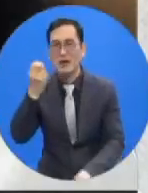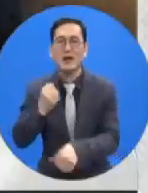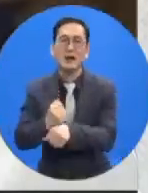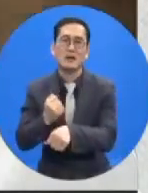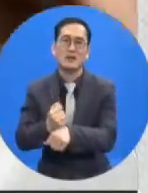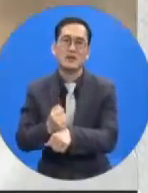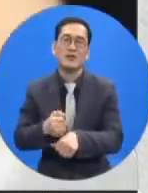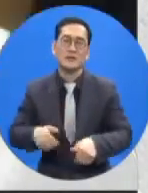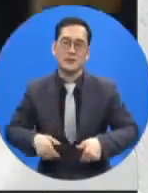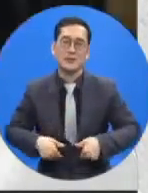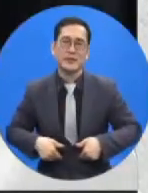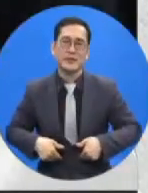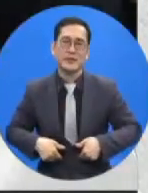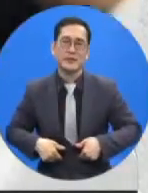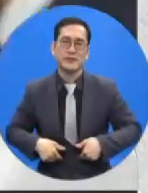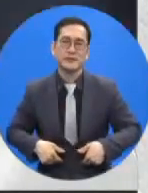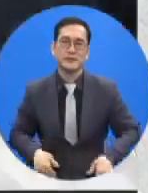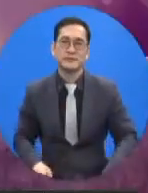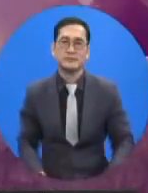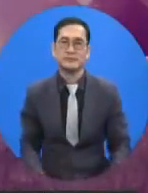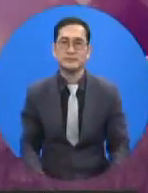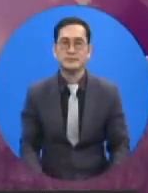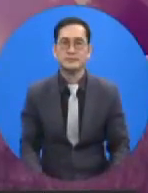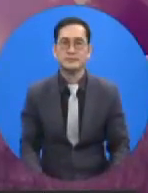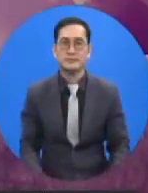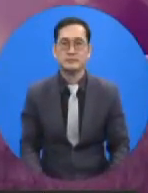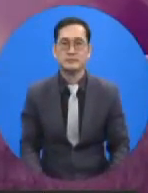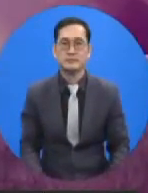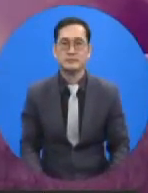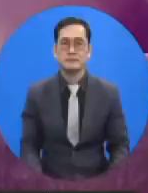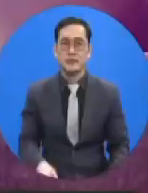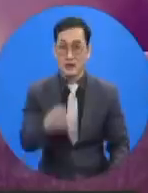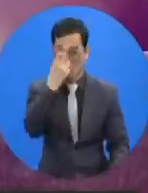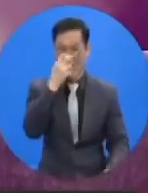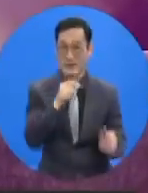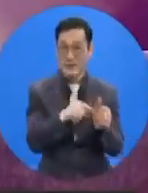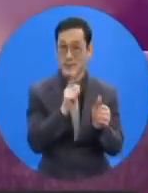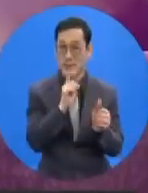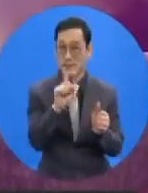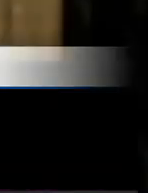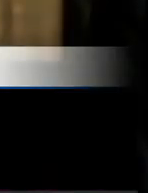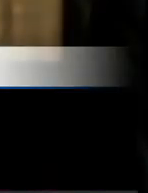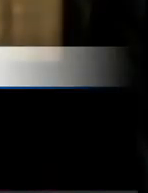사실 그런 생각을 합니다. 예, 최강우 공직기강 비서관의 이야기 한번 들어보시죠.